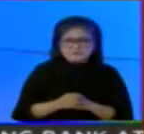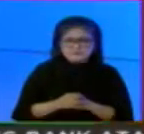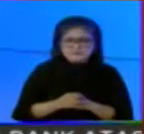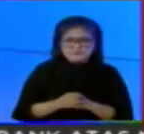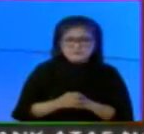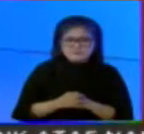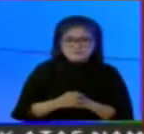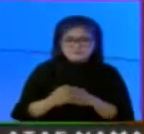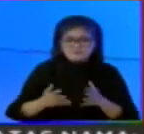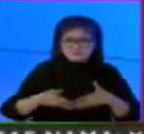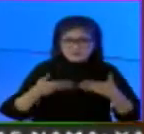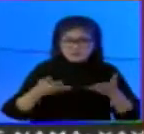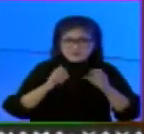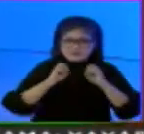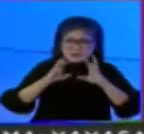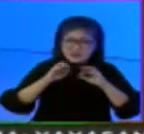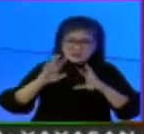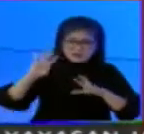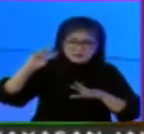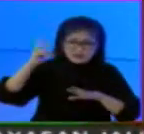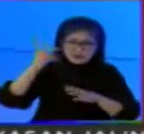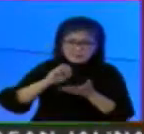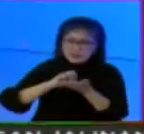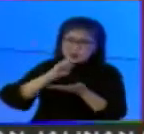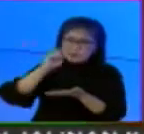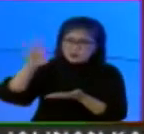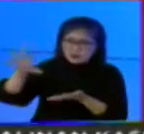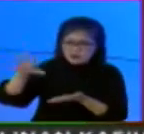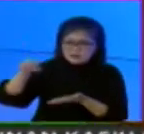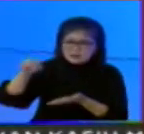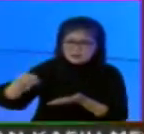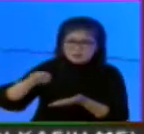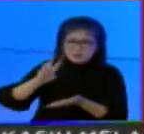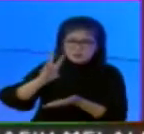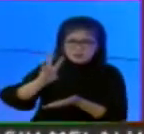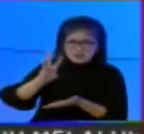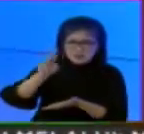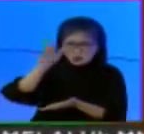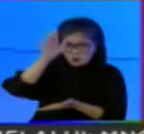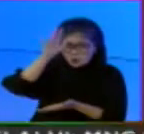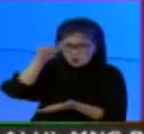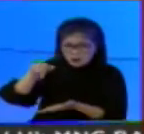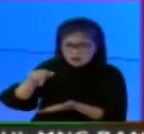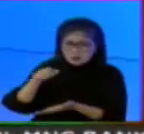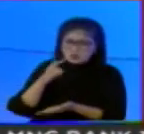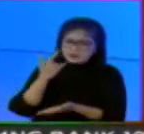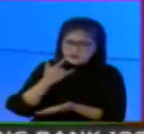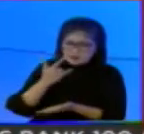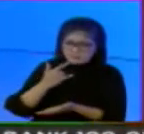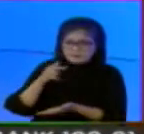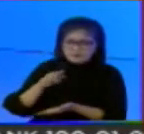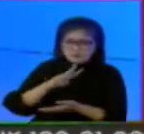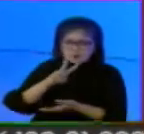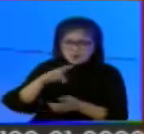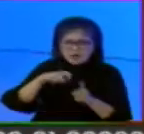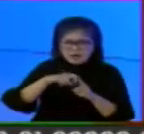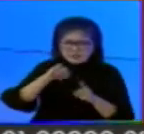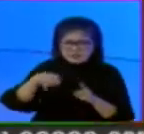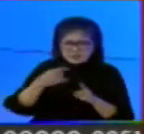penjelasan kemarin, melaporkan bahwa mereka tetap di dalam pantauan KJRI yang ada